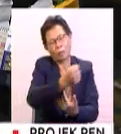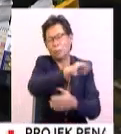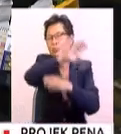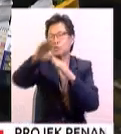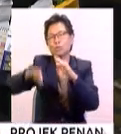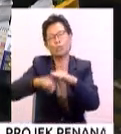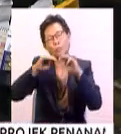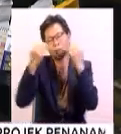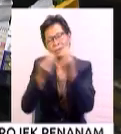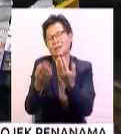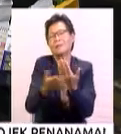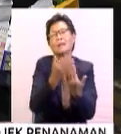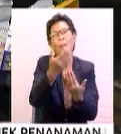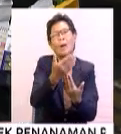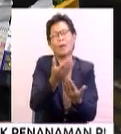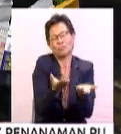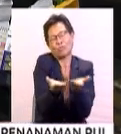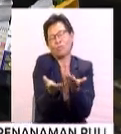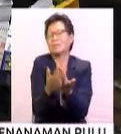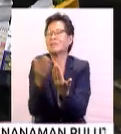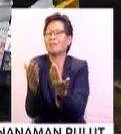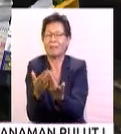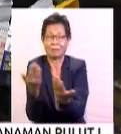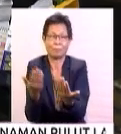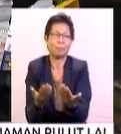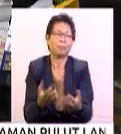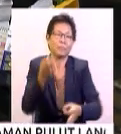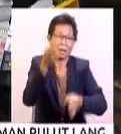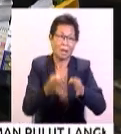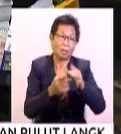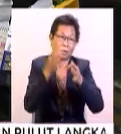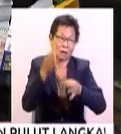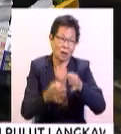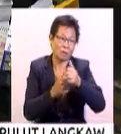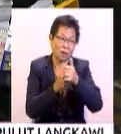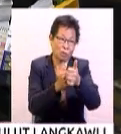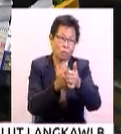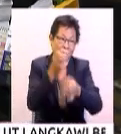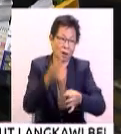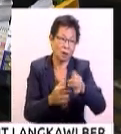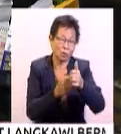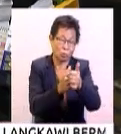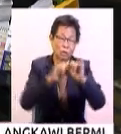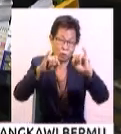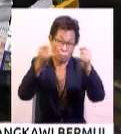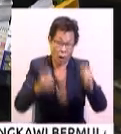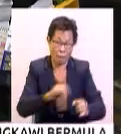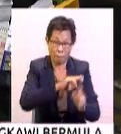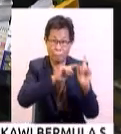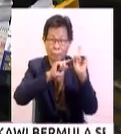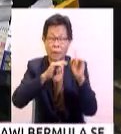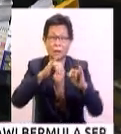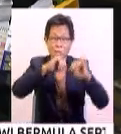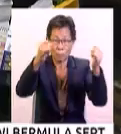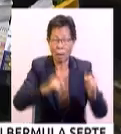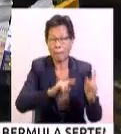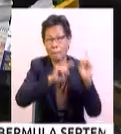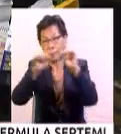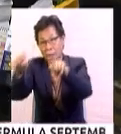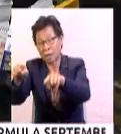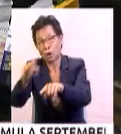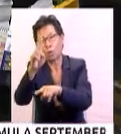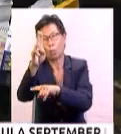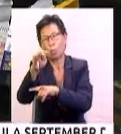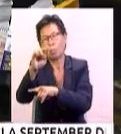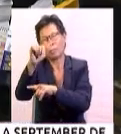segenap masyarakat lah. Sebenarnya kalau diikutkan jemaah yang pergi umrah di Malaysia ini